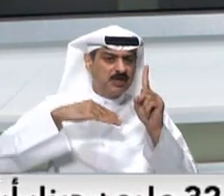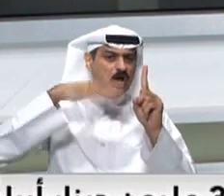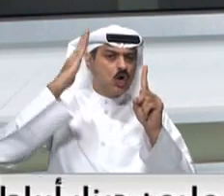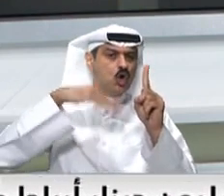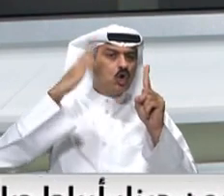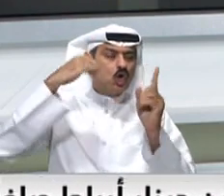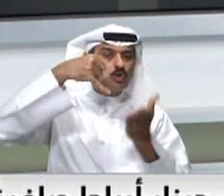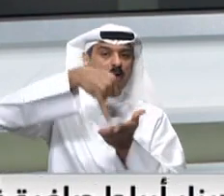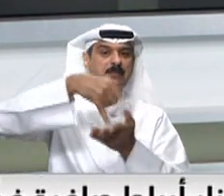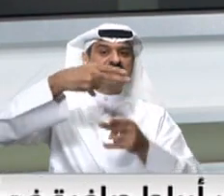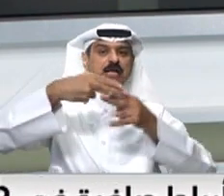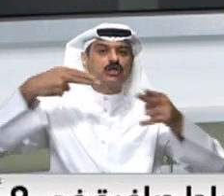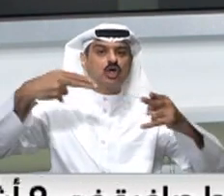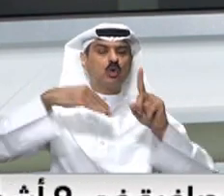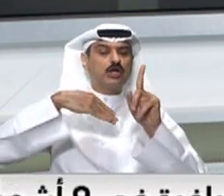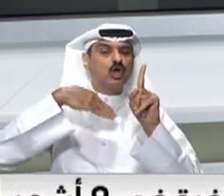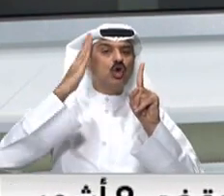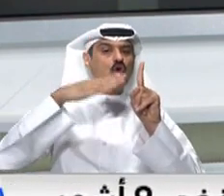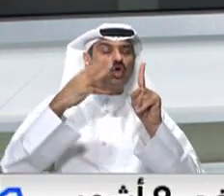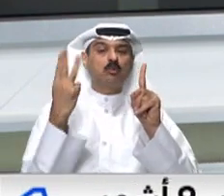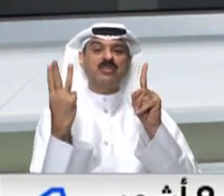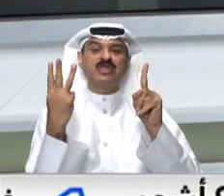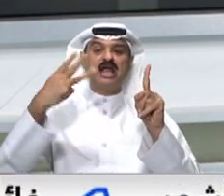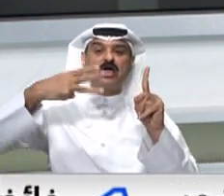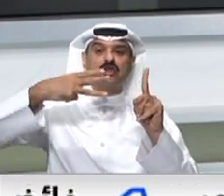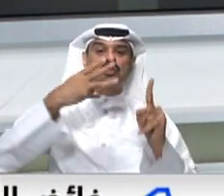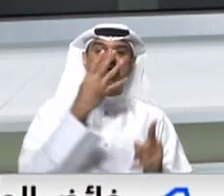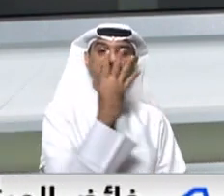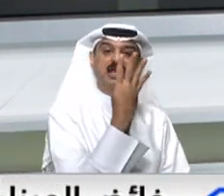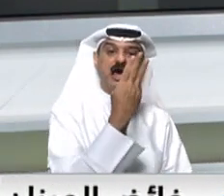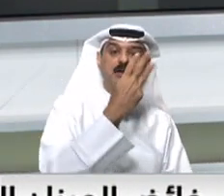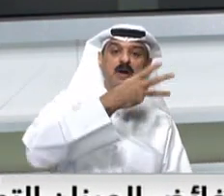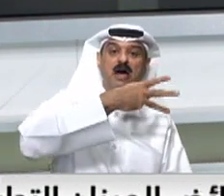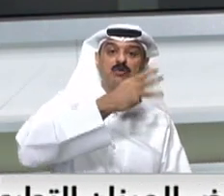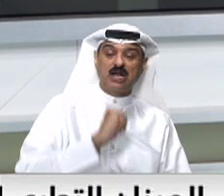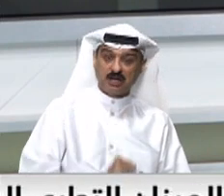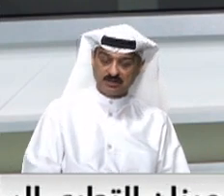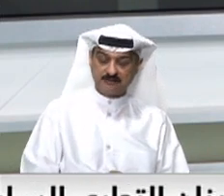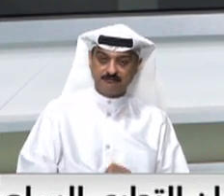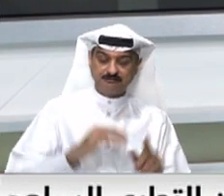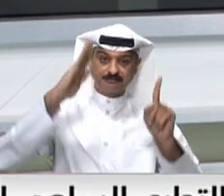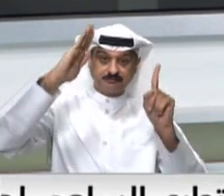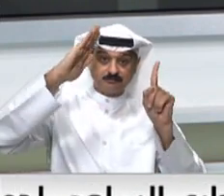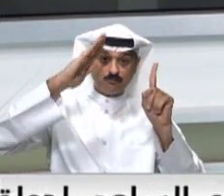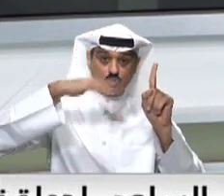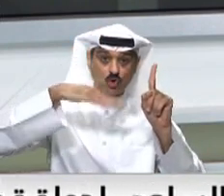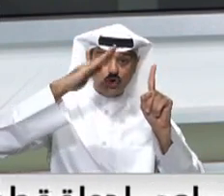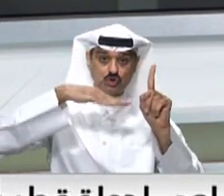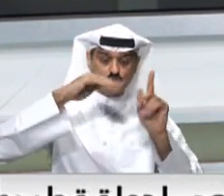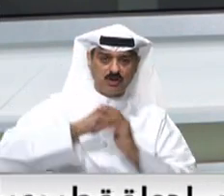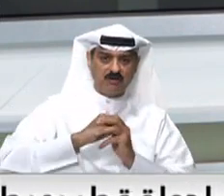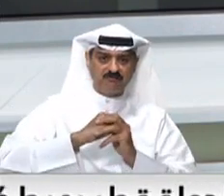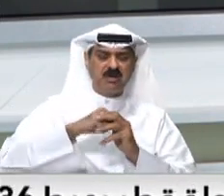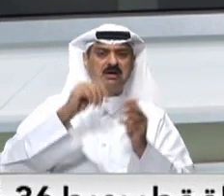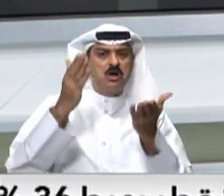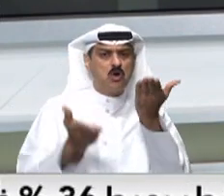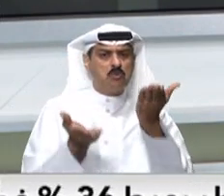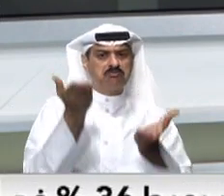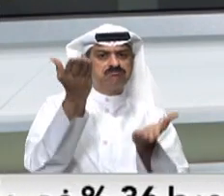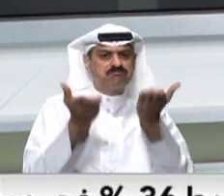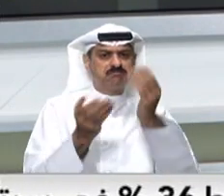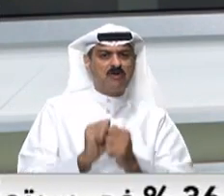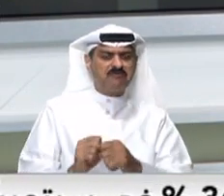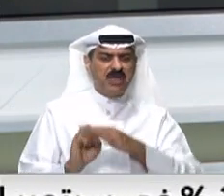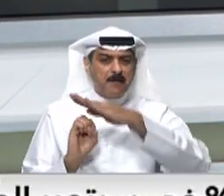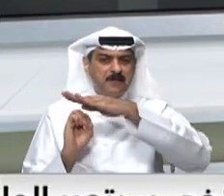مدينة الكويت ما بين 33 إلى 34 درجة مئوية، وأجواء معتدلة خلال فترات